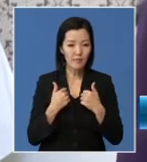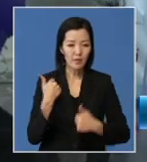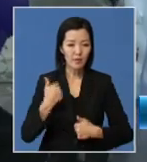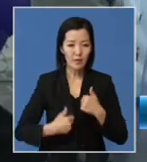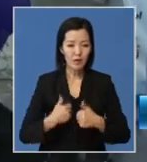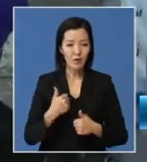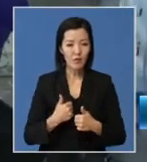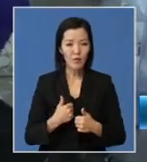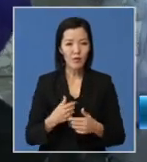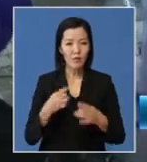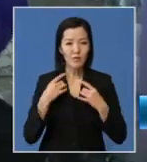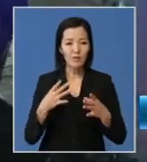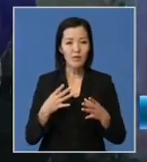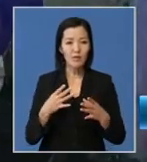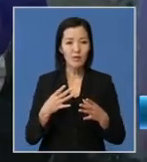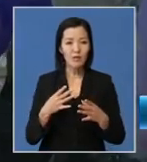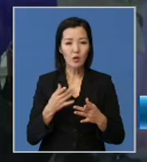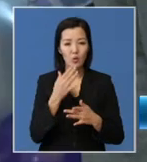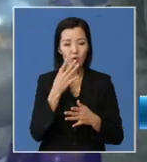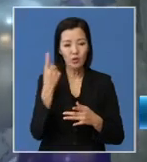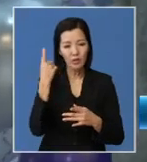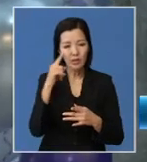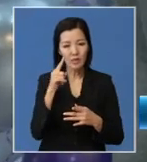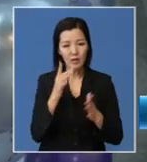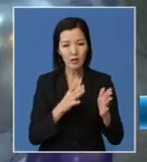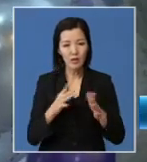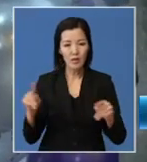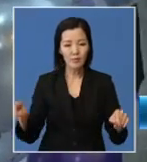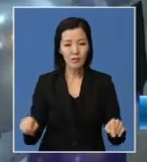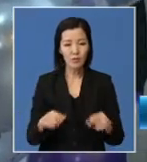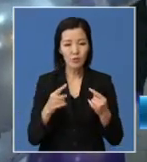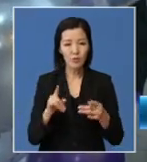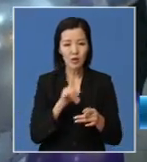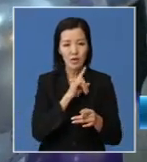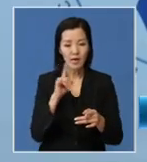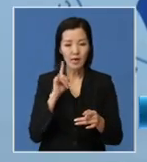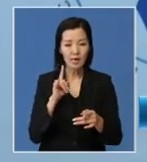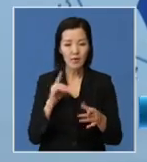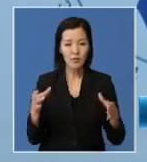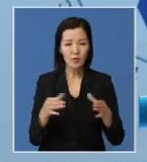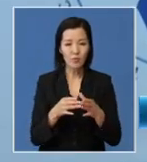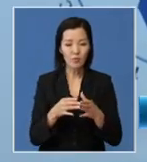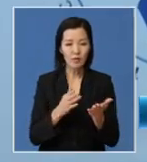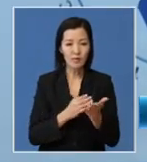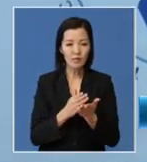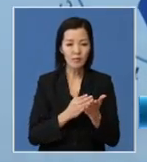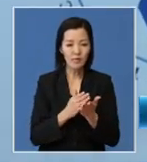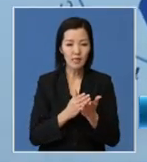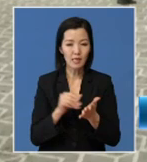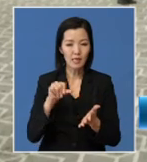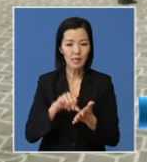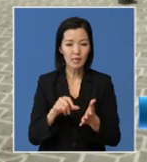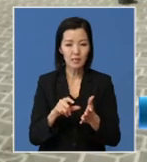деп ойлаймын. Мерекелік кеште ұлттық идеологияны қалыптастыруға атсалысып жүрген әйел журналистер клубының өкілдері де құрметке